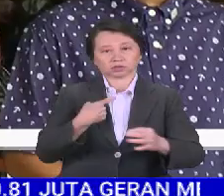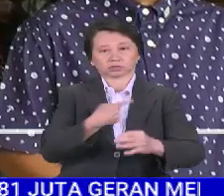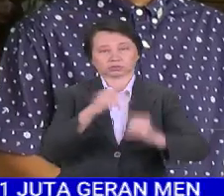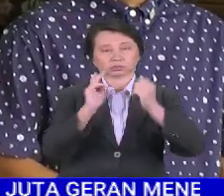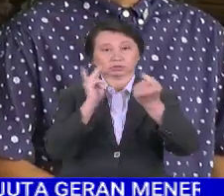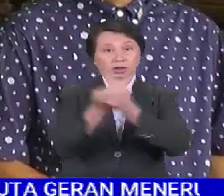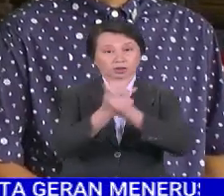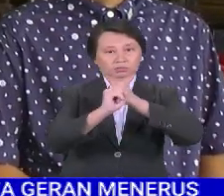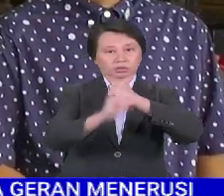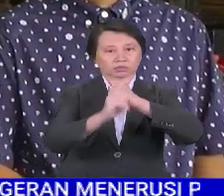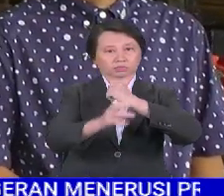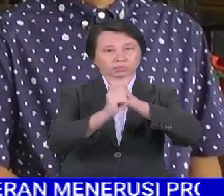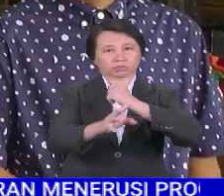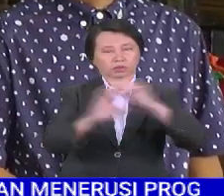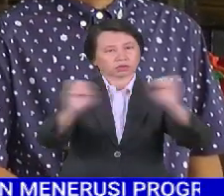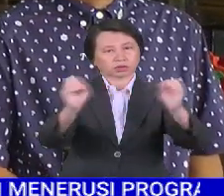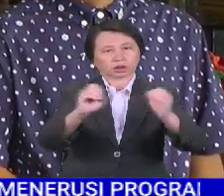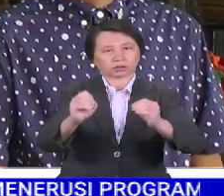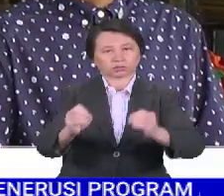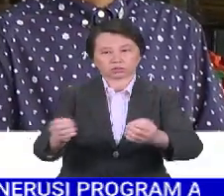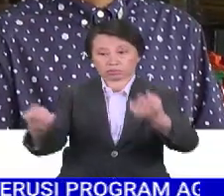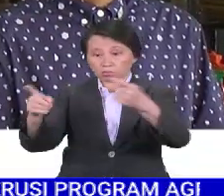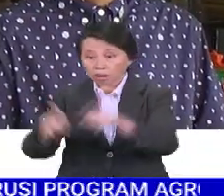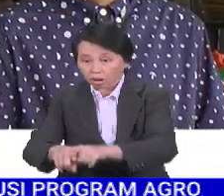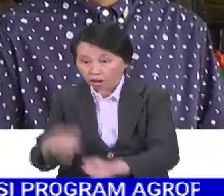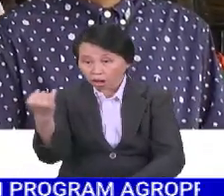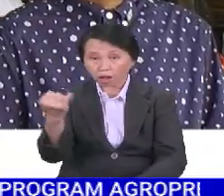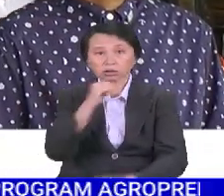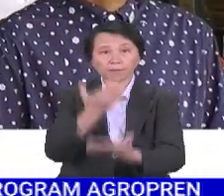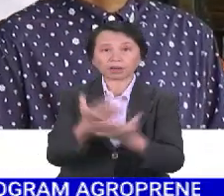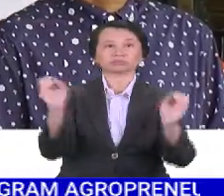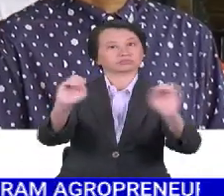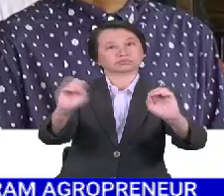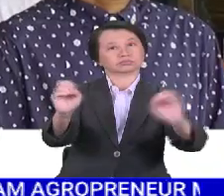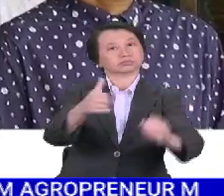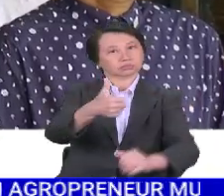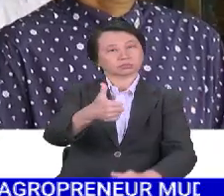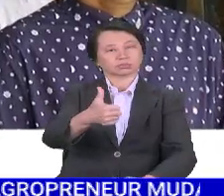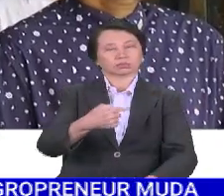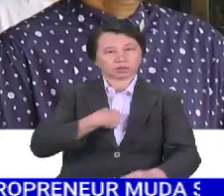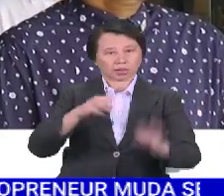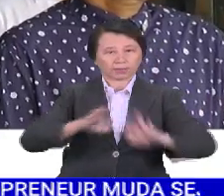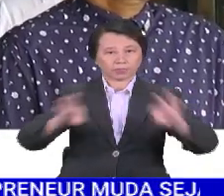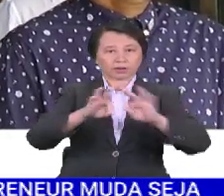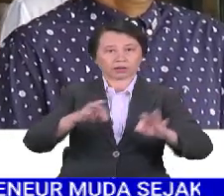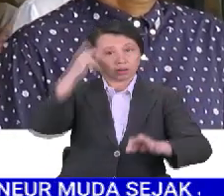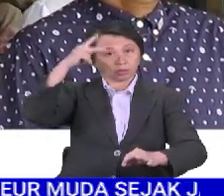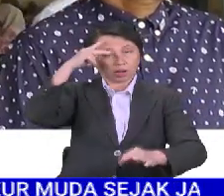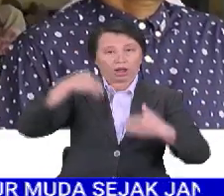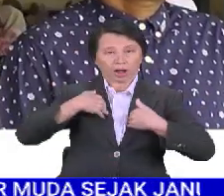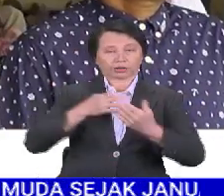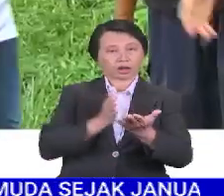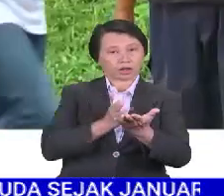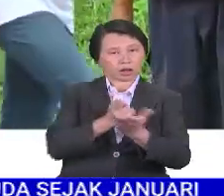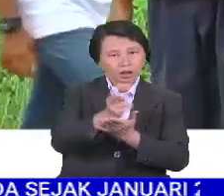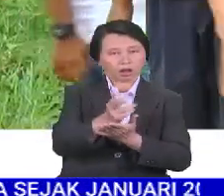berkempen, tak ada insiden-insiden yang tak diingini. Yang penting kita nak politik ada had dan